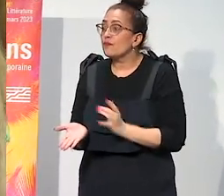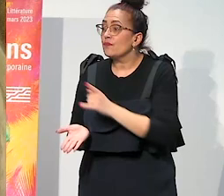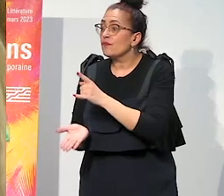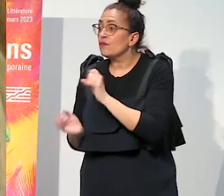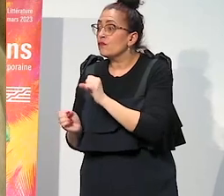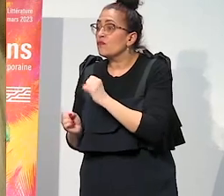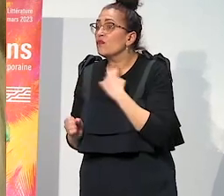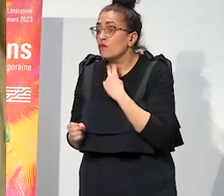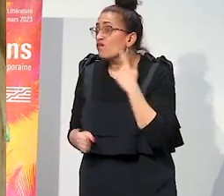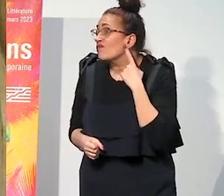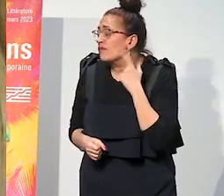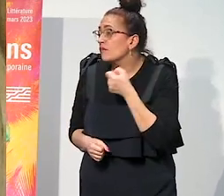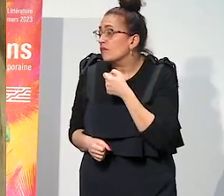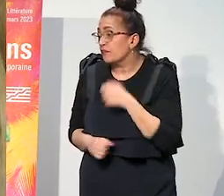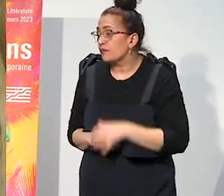Oui.